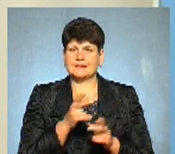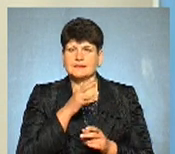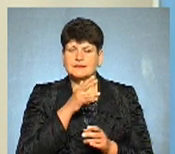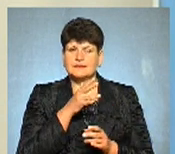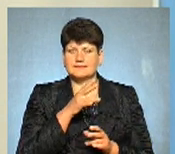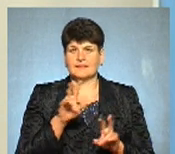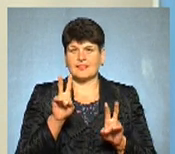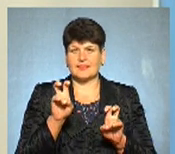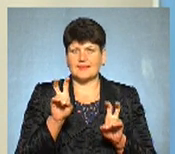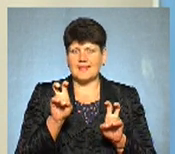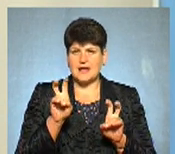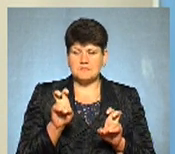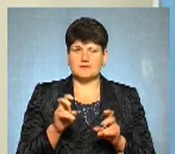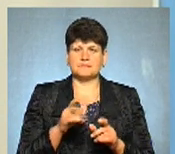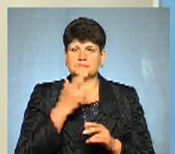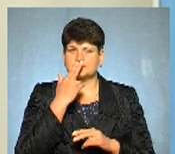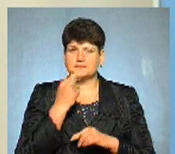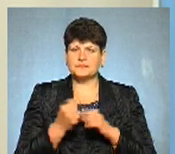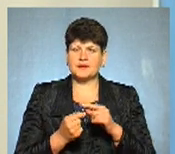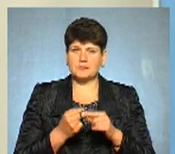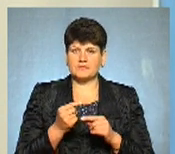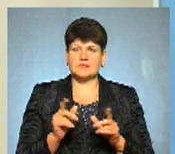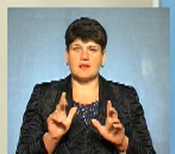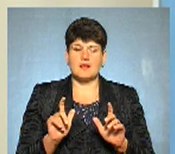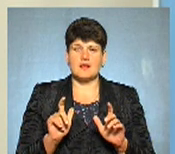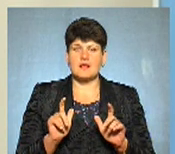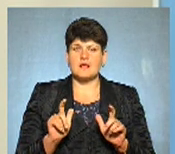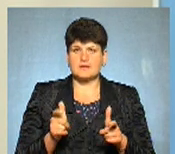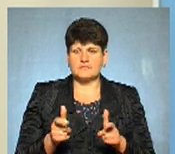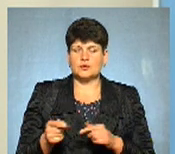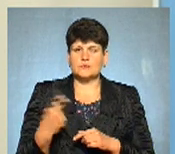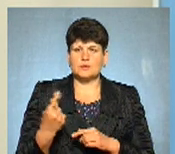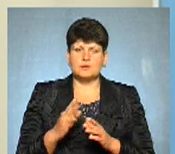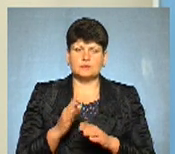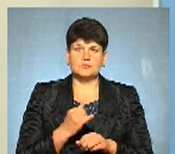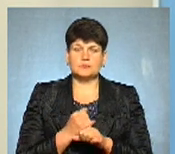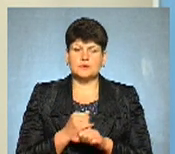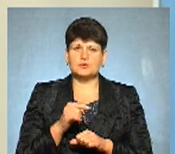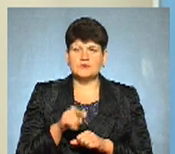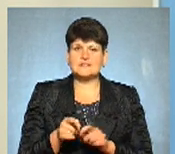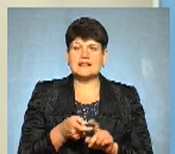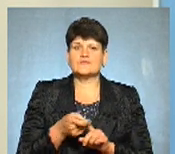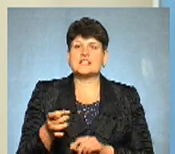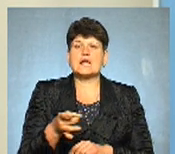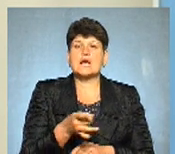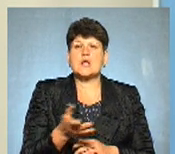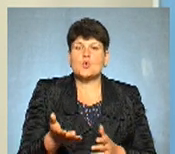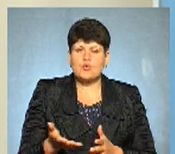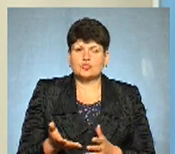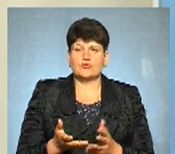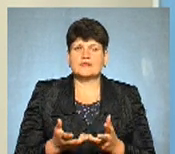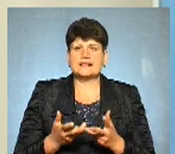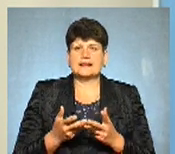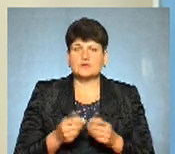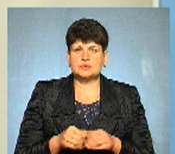Відповідно, в Тернопільській області ми будемо його впроваджувати в залежності від того чи іншого району і від тої чи іншої